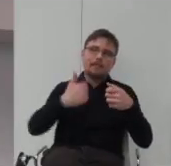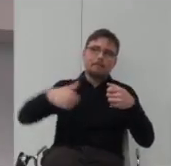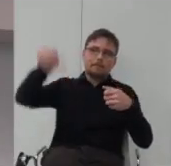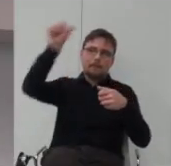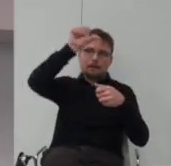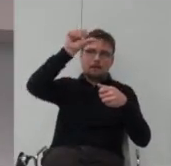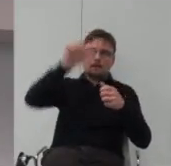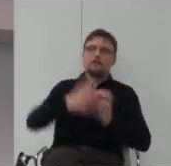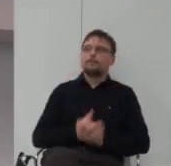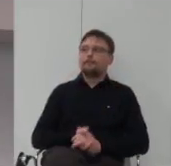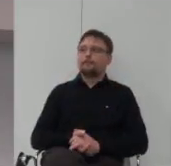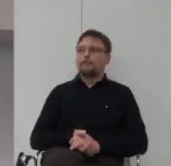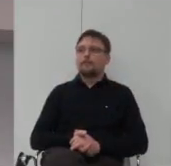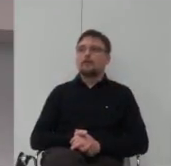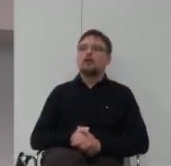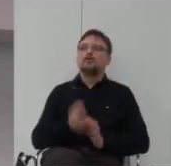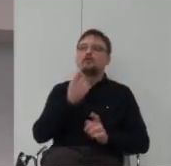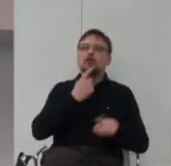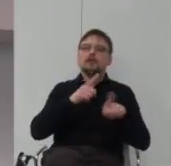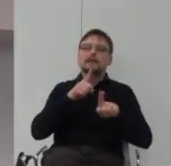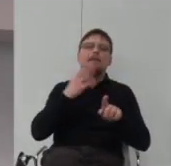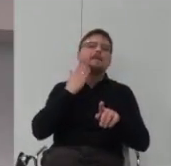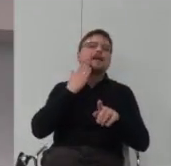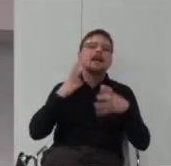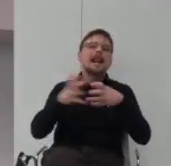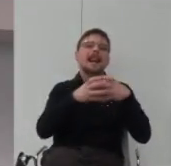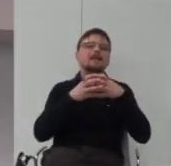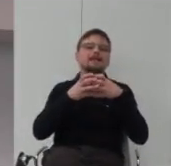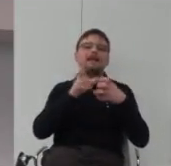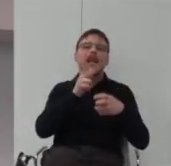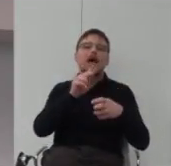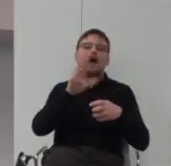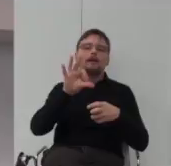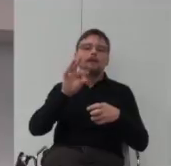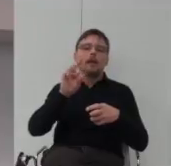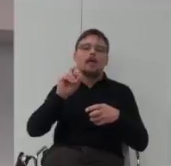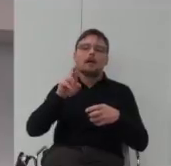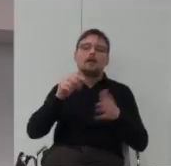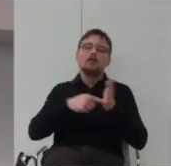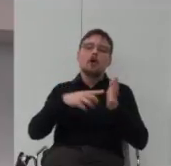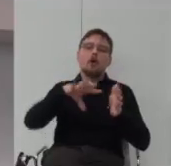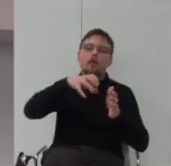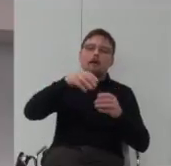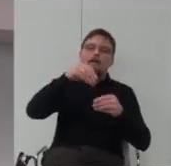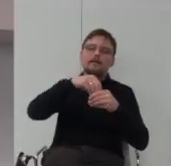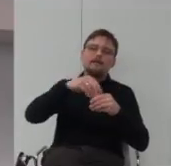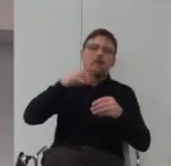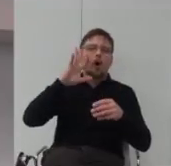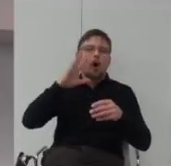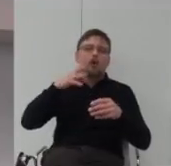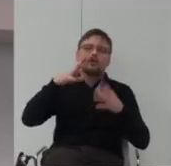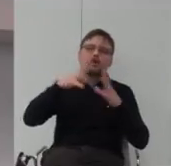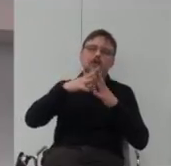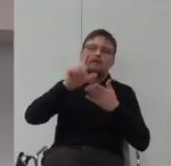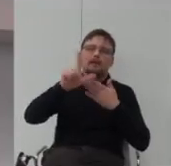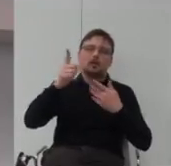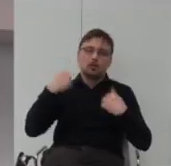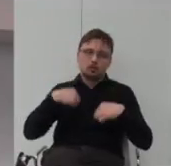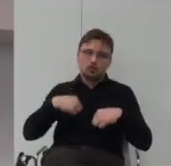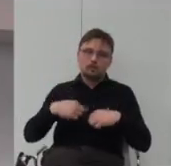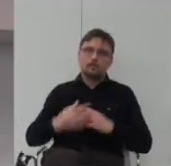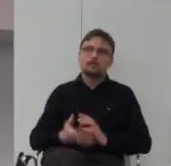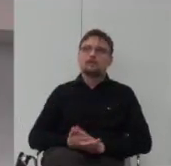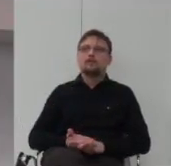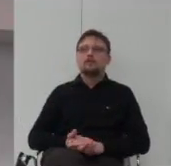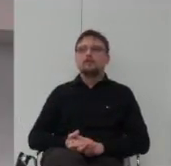oraz dwa zespoły klastrowe na piętro. I teraz co to znaczy mieszkanie klastrowe? To